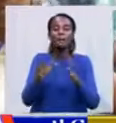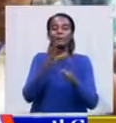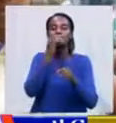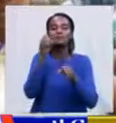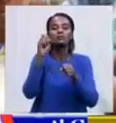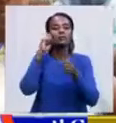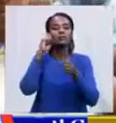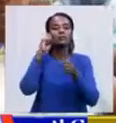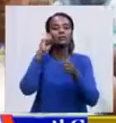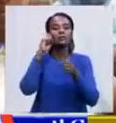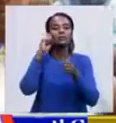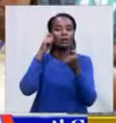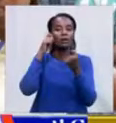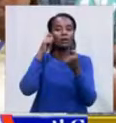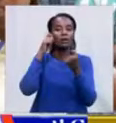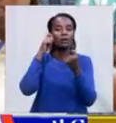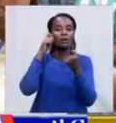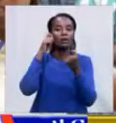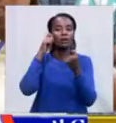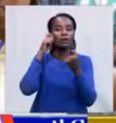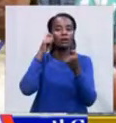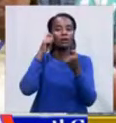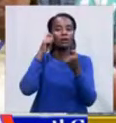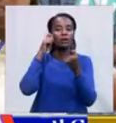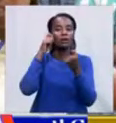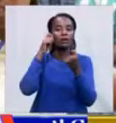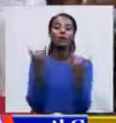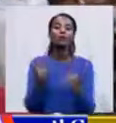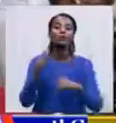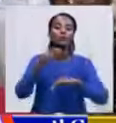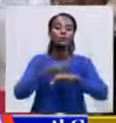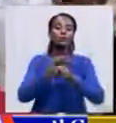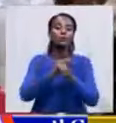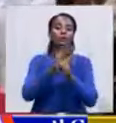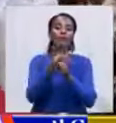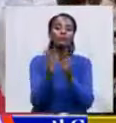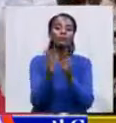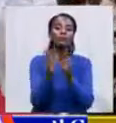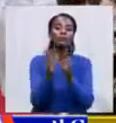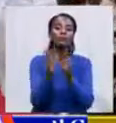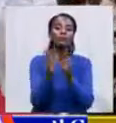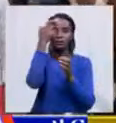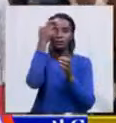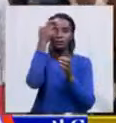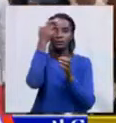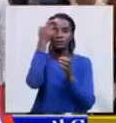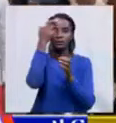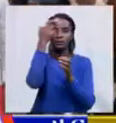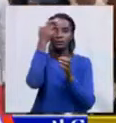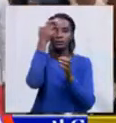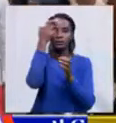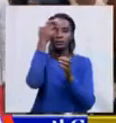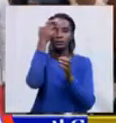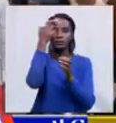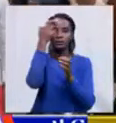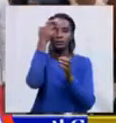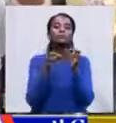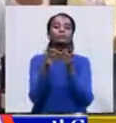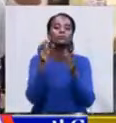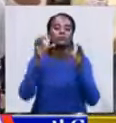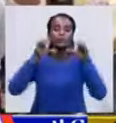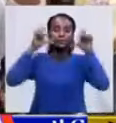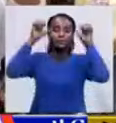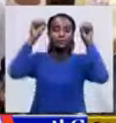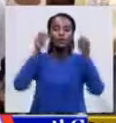የውስጥ ሰራተኞችን በማወዳደር ላይ በመነገኝበት ባሁን ወቅት ኮሮና በመከሰቱ ምክንያት የሰራተኞች ቅነሳ መደረጉን የሚገልጹት